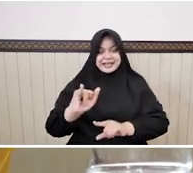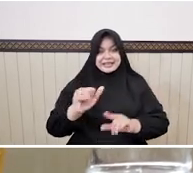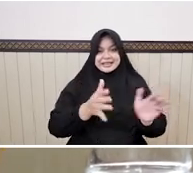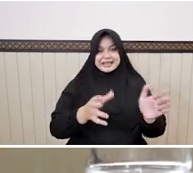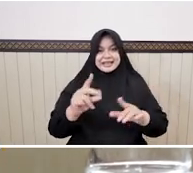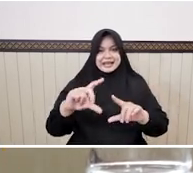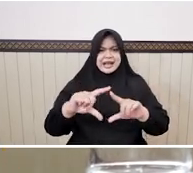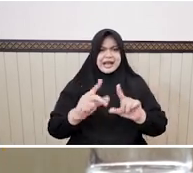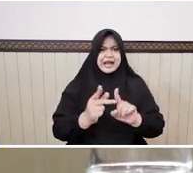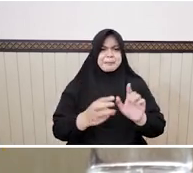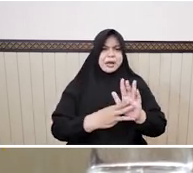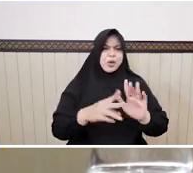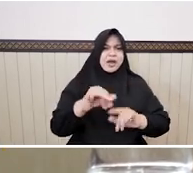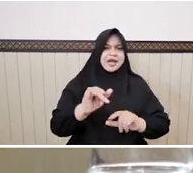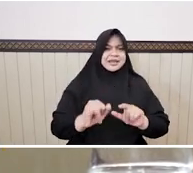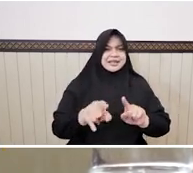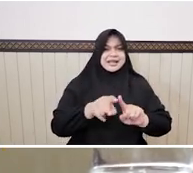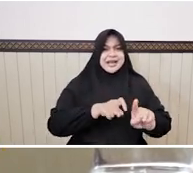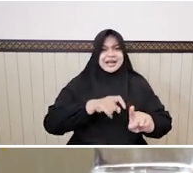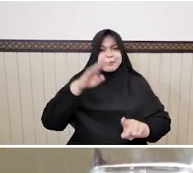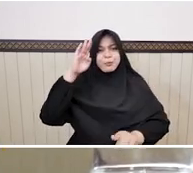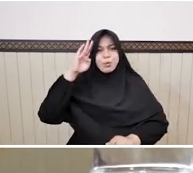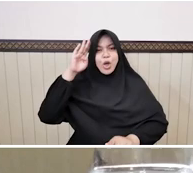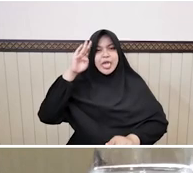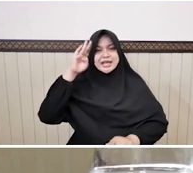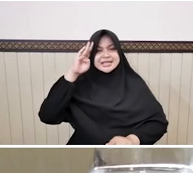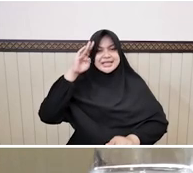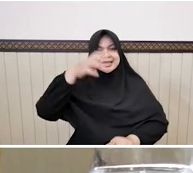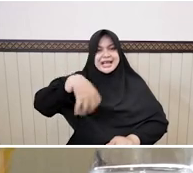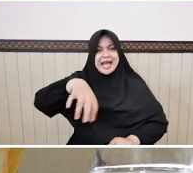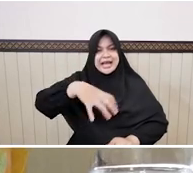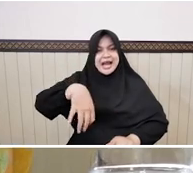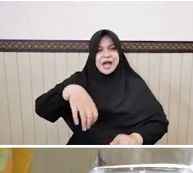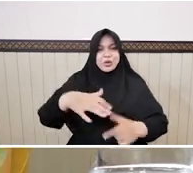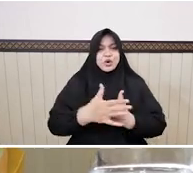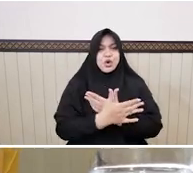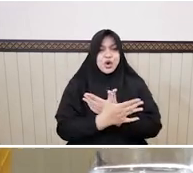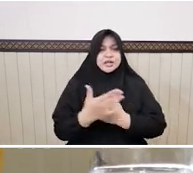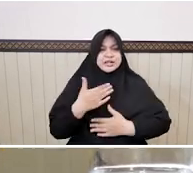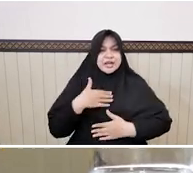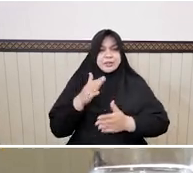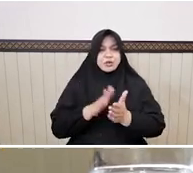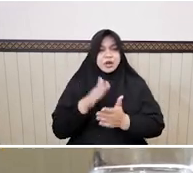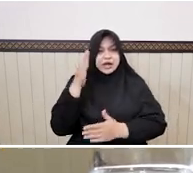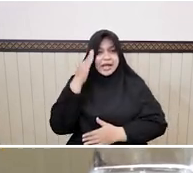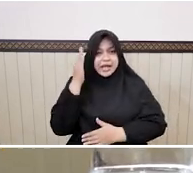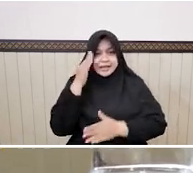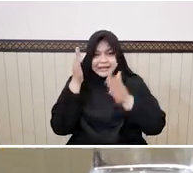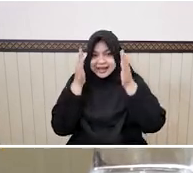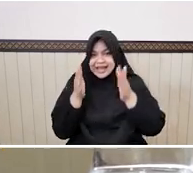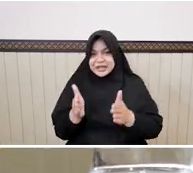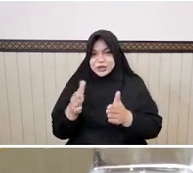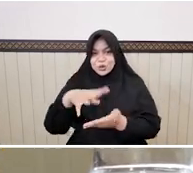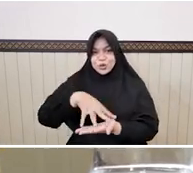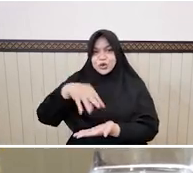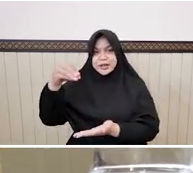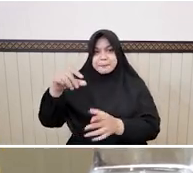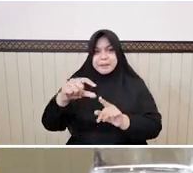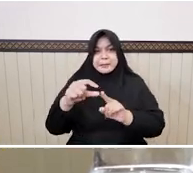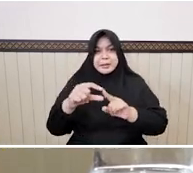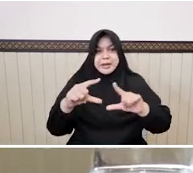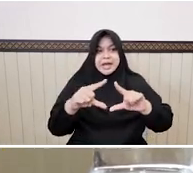dari satreskrim Polres Gunungkidul Kebetulan saya ada TPA di sana yang mengawaki